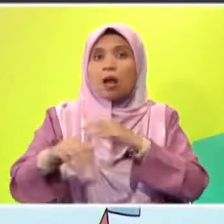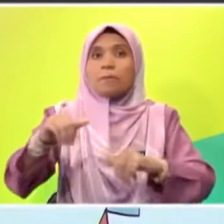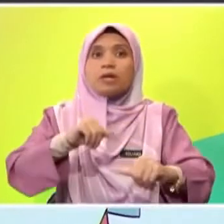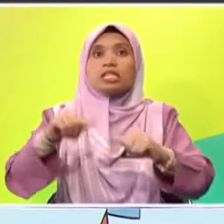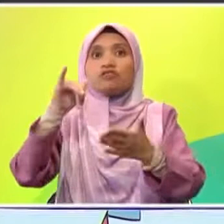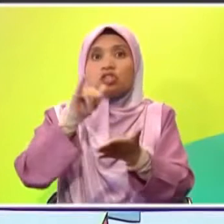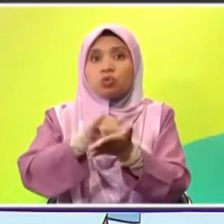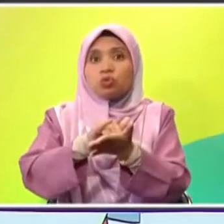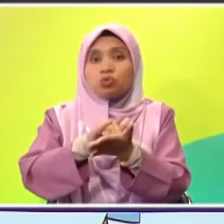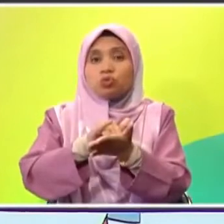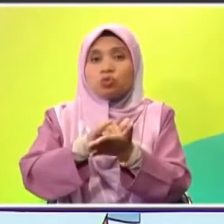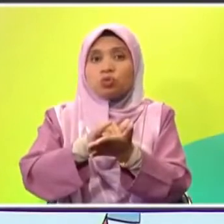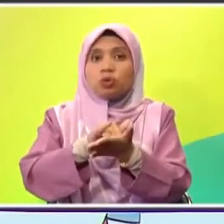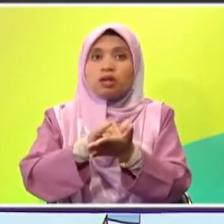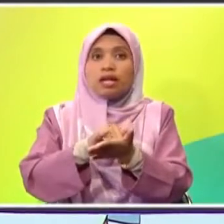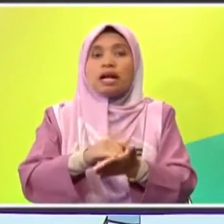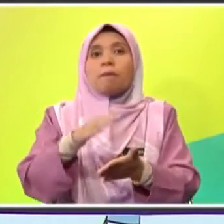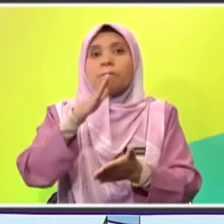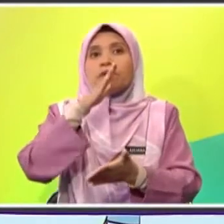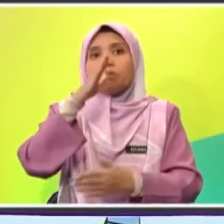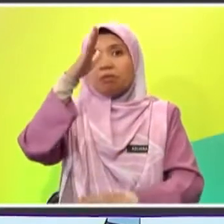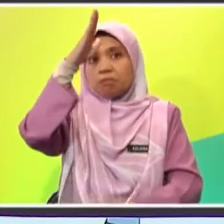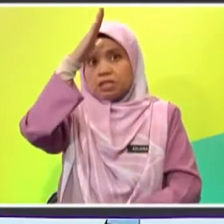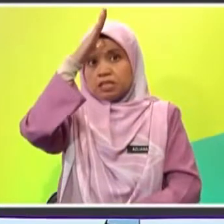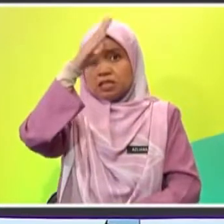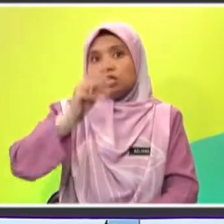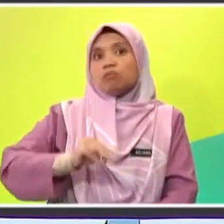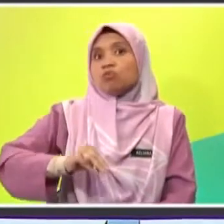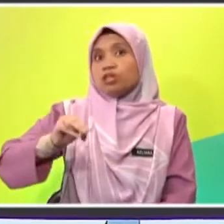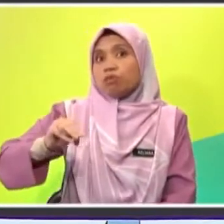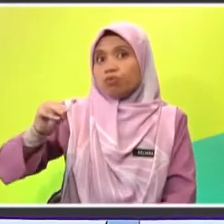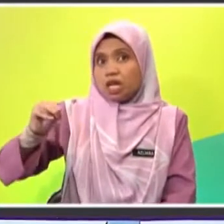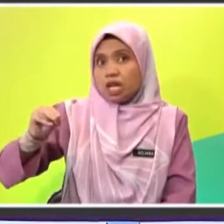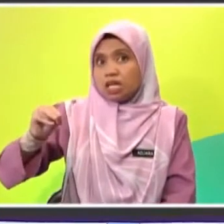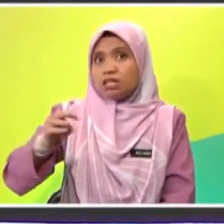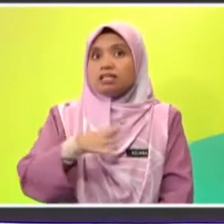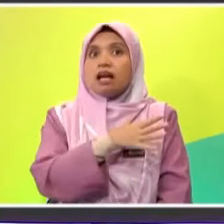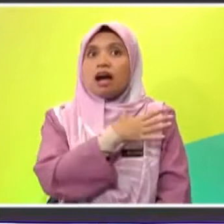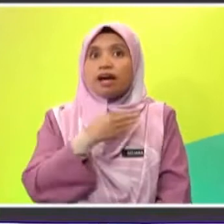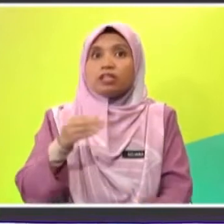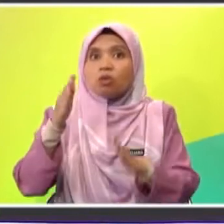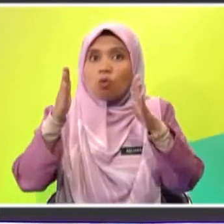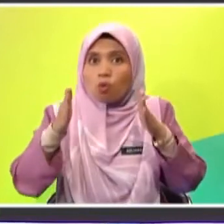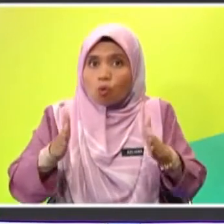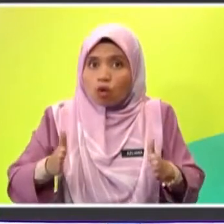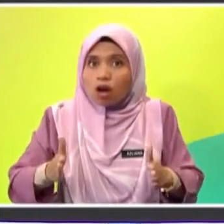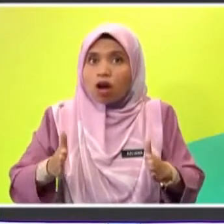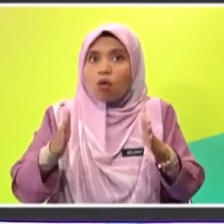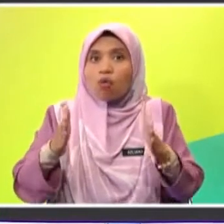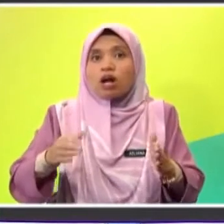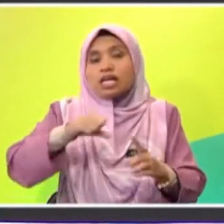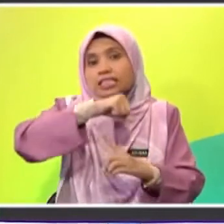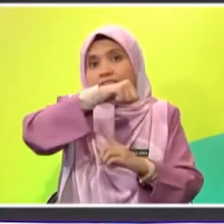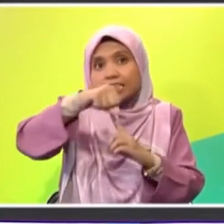acara us-6 Robby ini adalah ibu baper murid-murid inverte orang-orang sekeliling orang-orang mereka